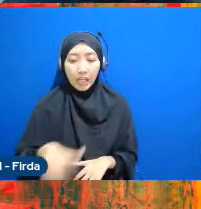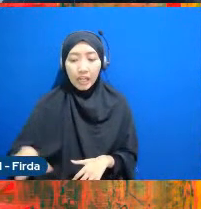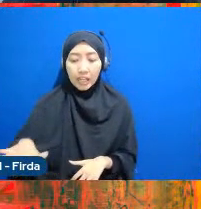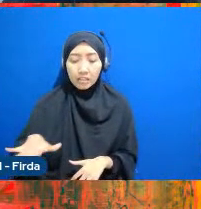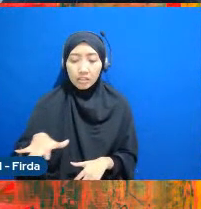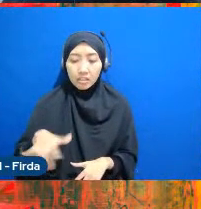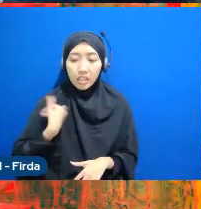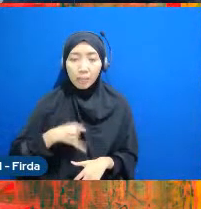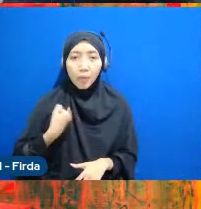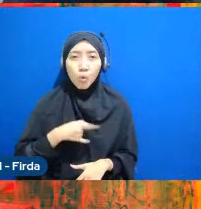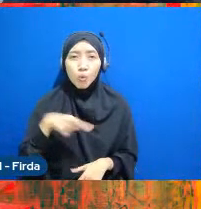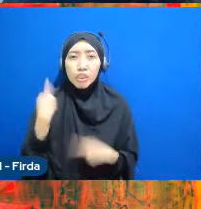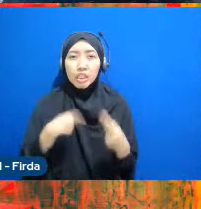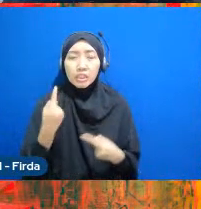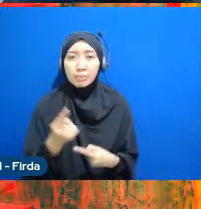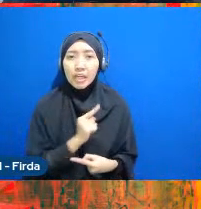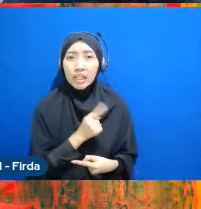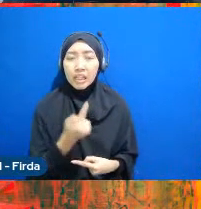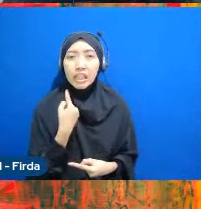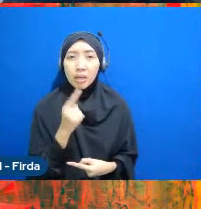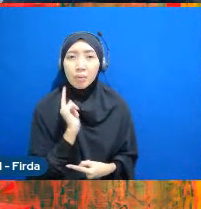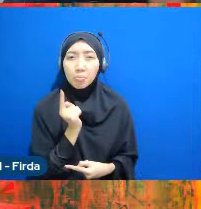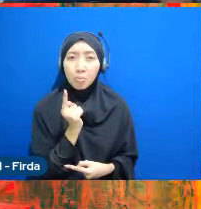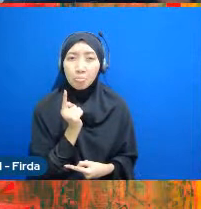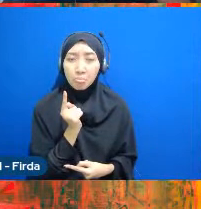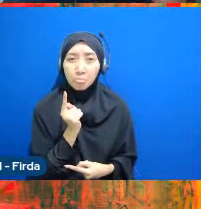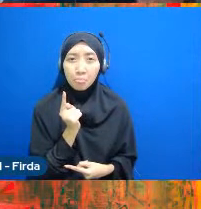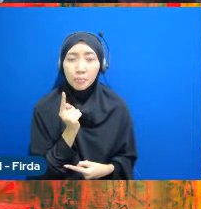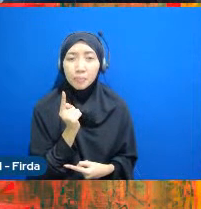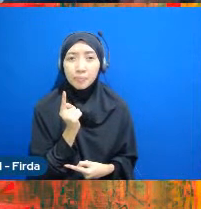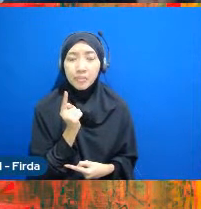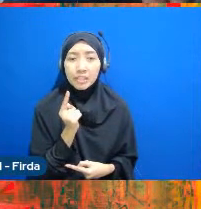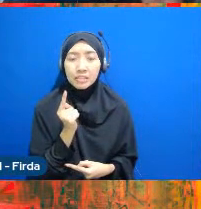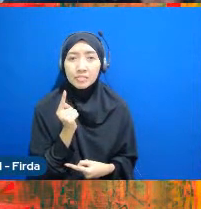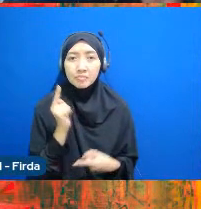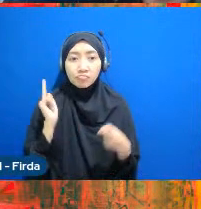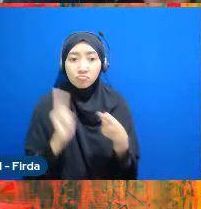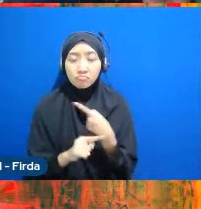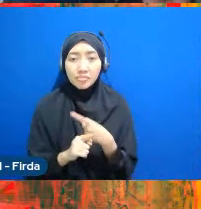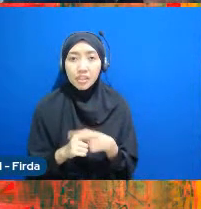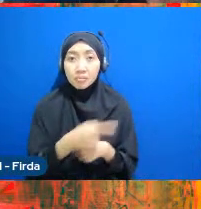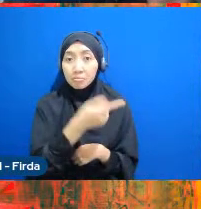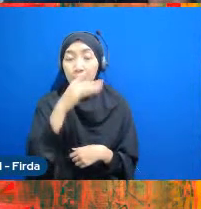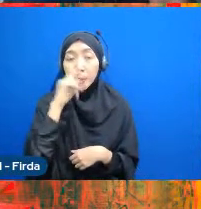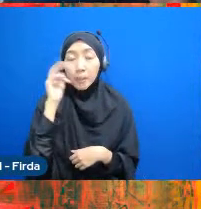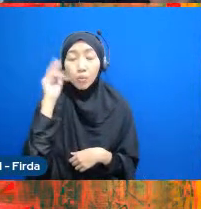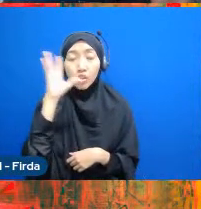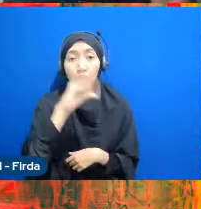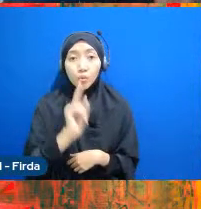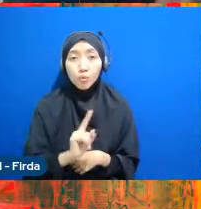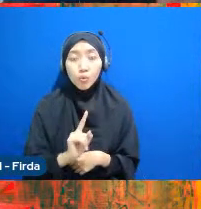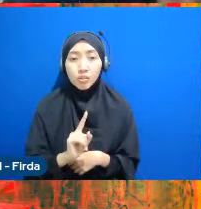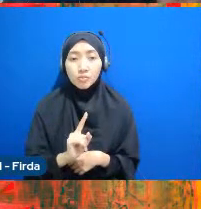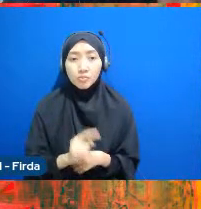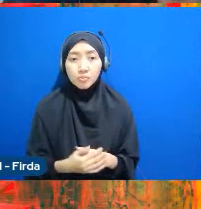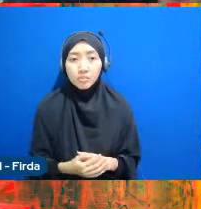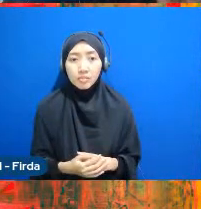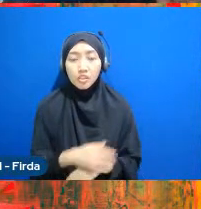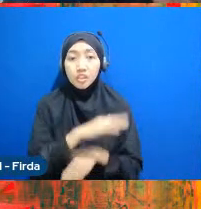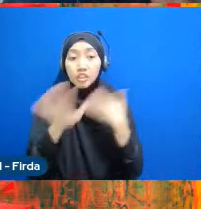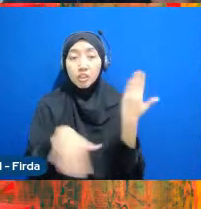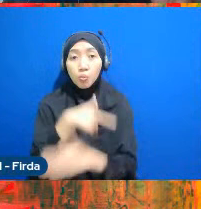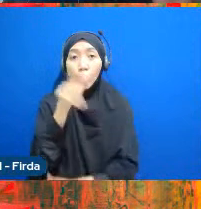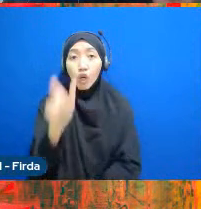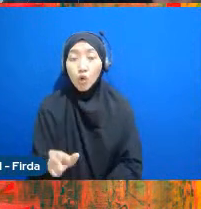gak mau cerita sama kita? Kenapa? Karena satu hal, bapak ibu harus tahu bahwa semua